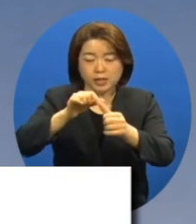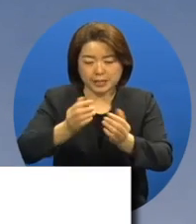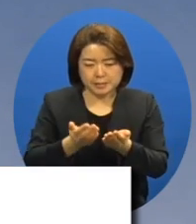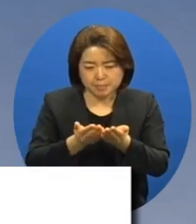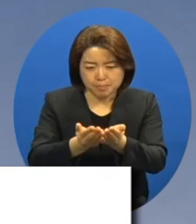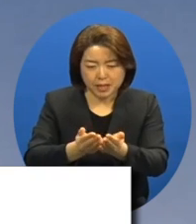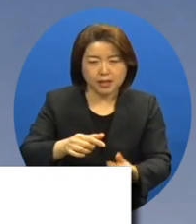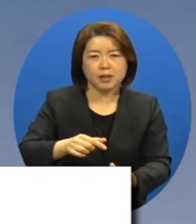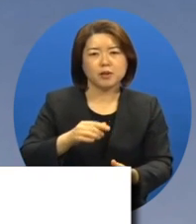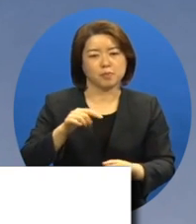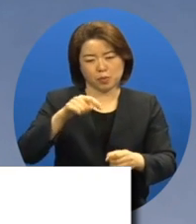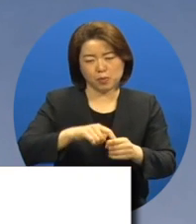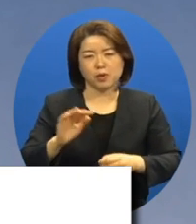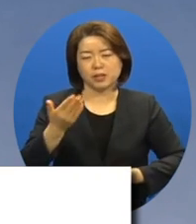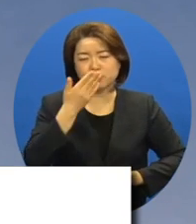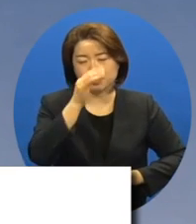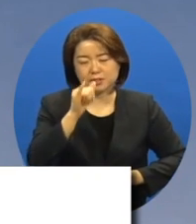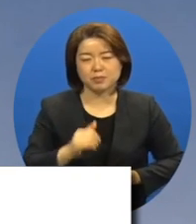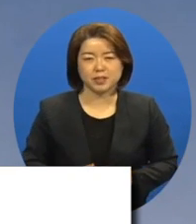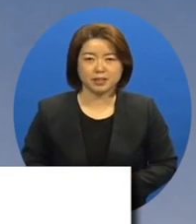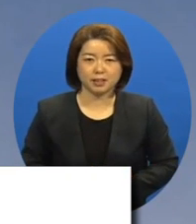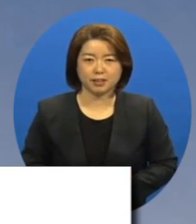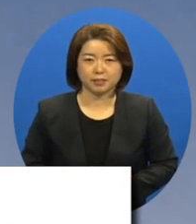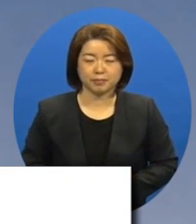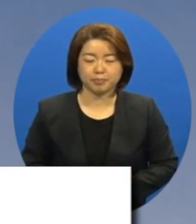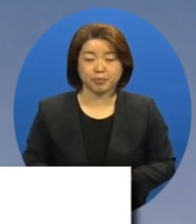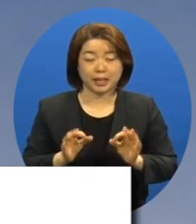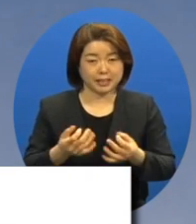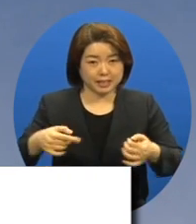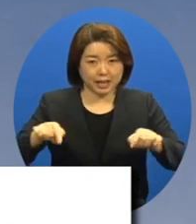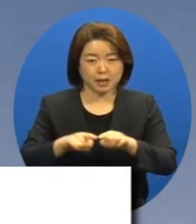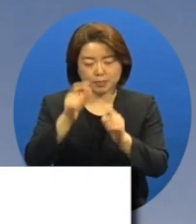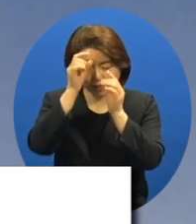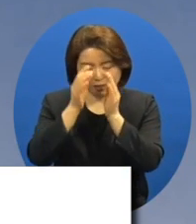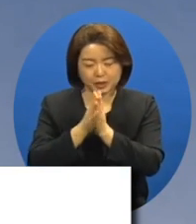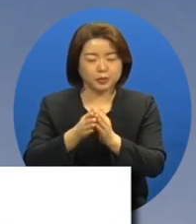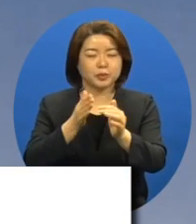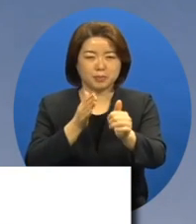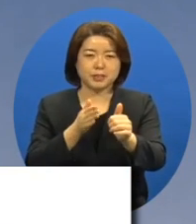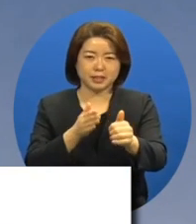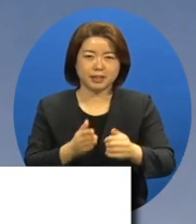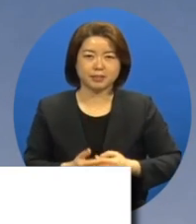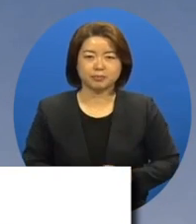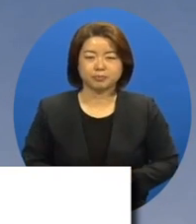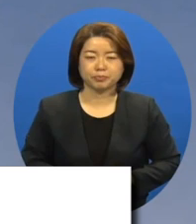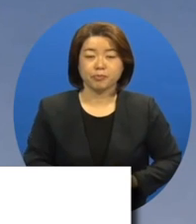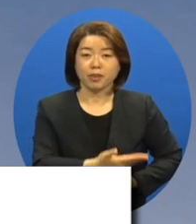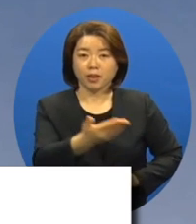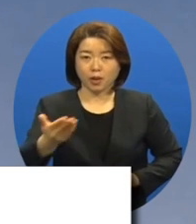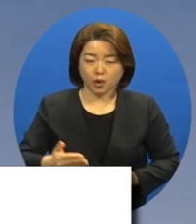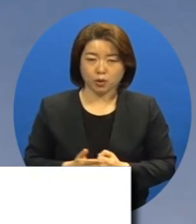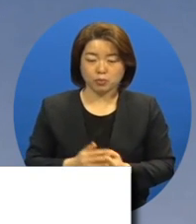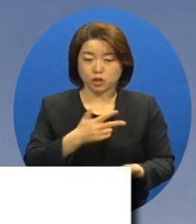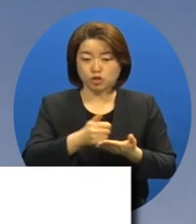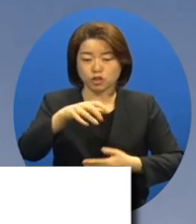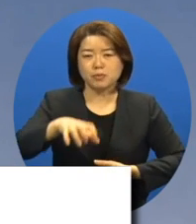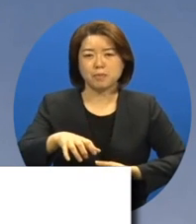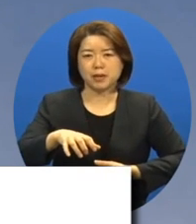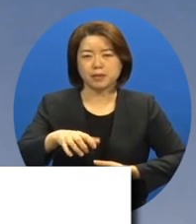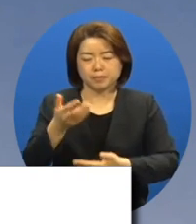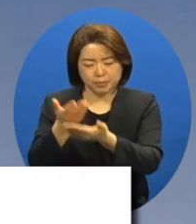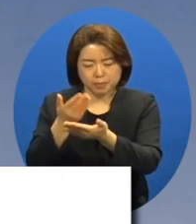수 있을 것입니다 이제 우리 같이 기도합시다 여러분 주님 앞에 구하십시오